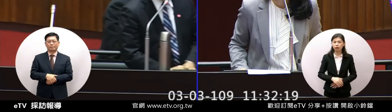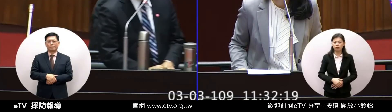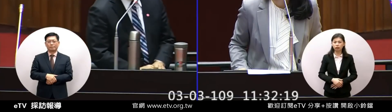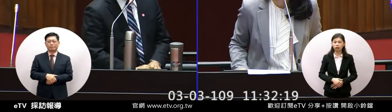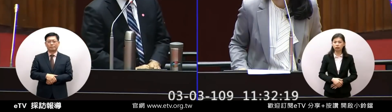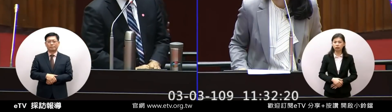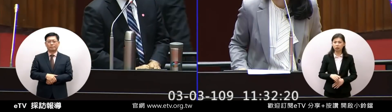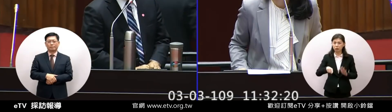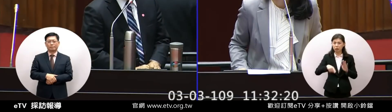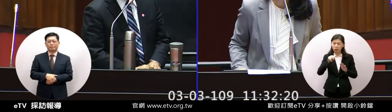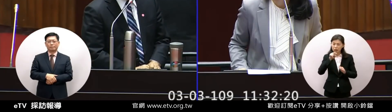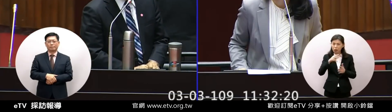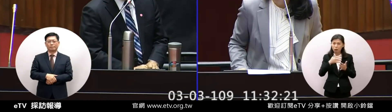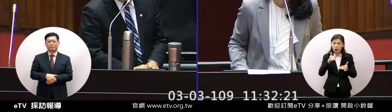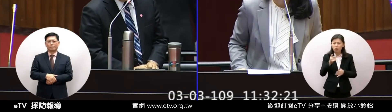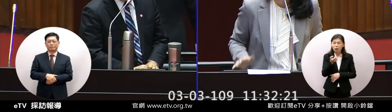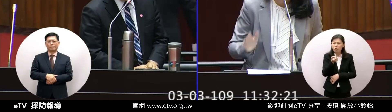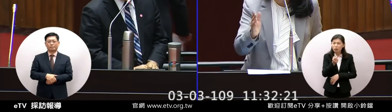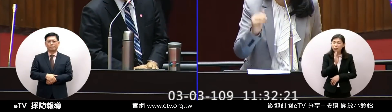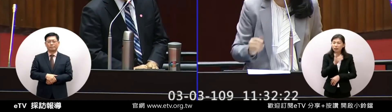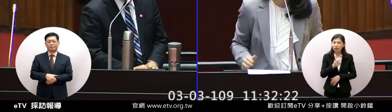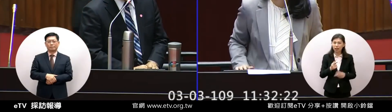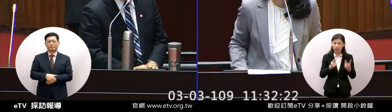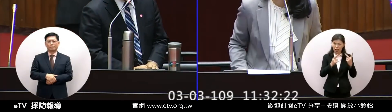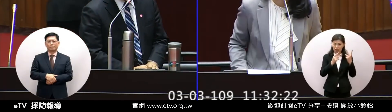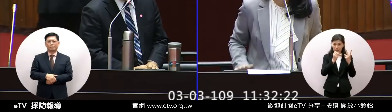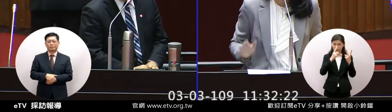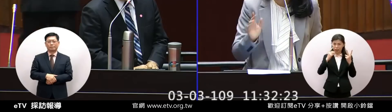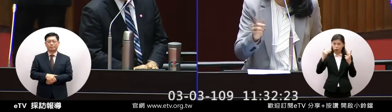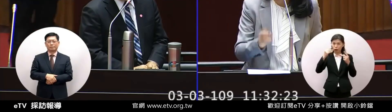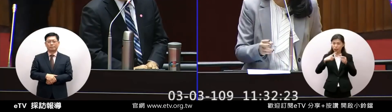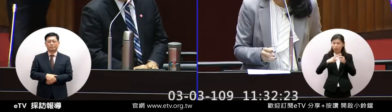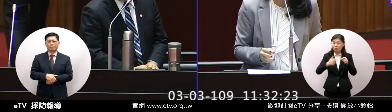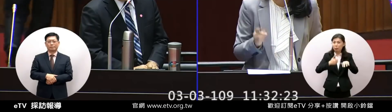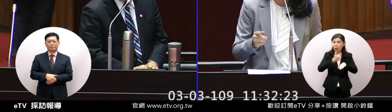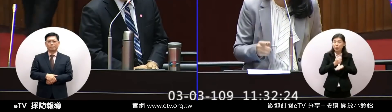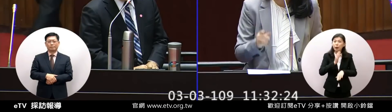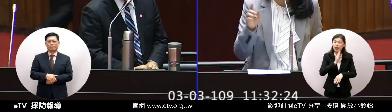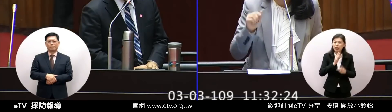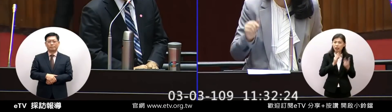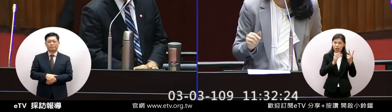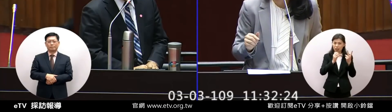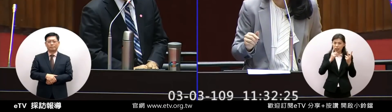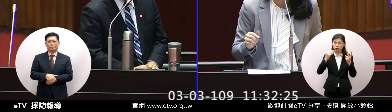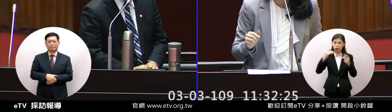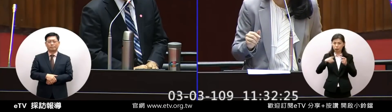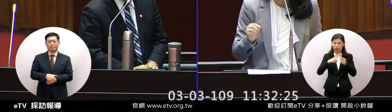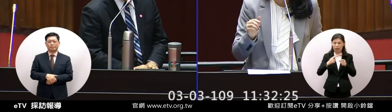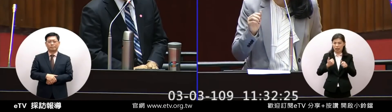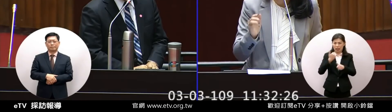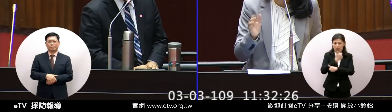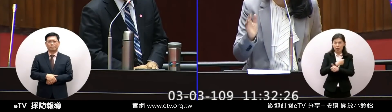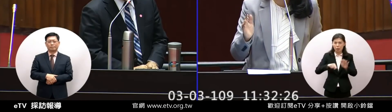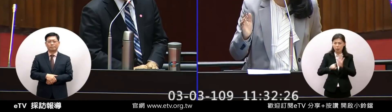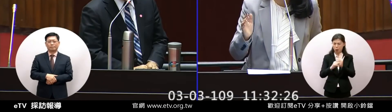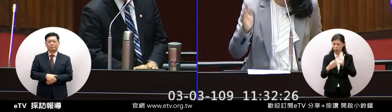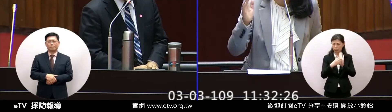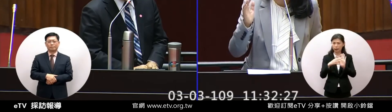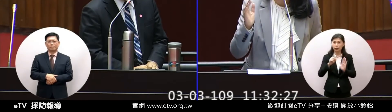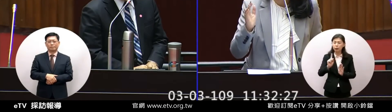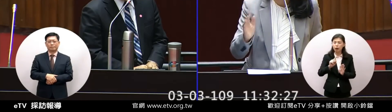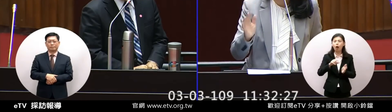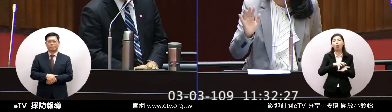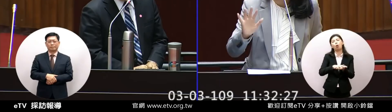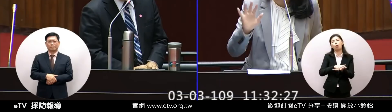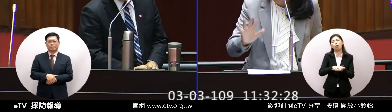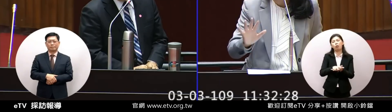可能院长平常比较少看网路。院长2019年就上任了，但2019年的那个代表制叫乱。好，那我刚刚看到说，